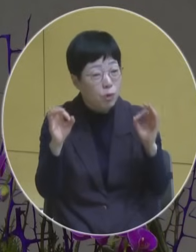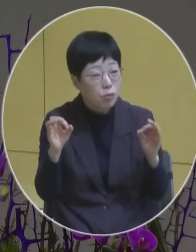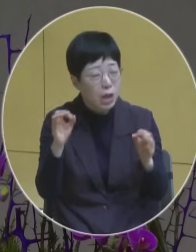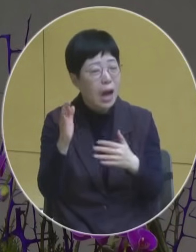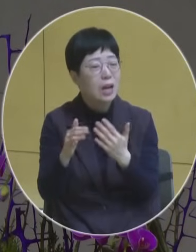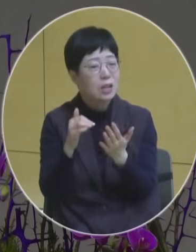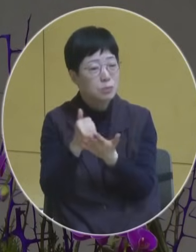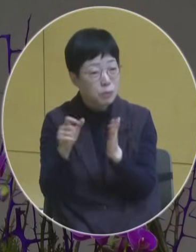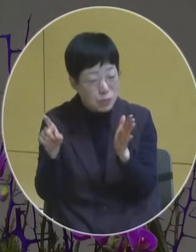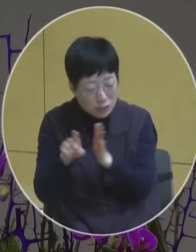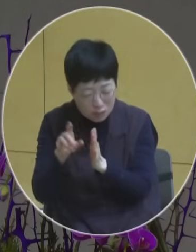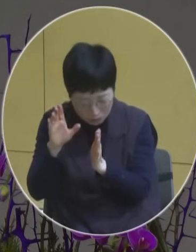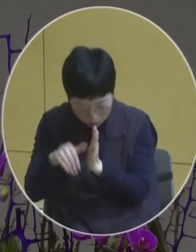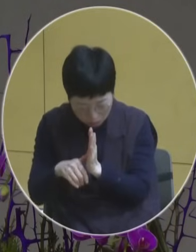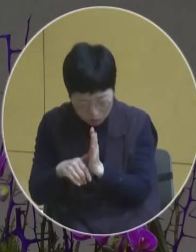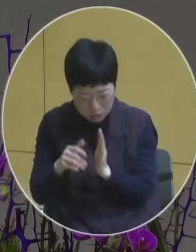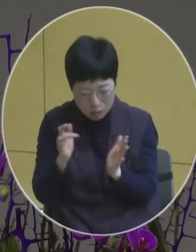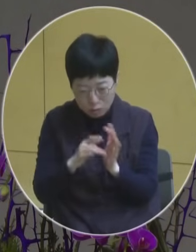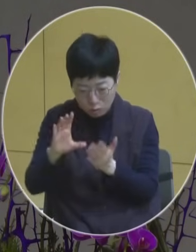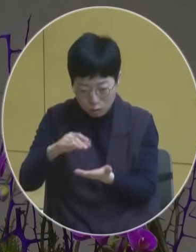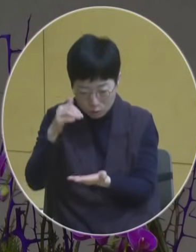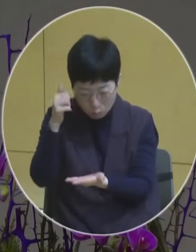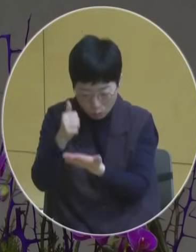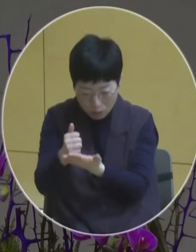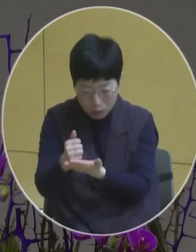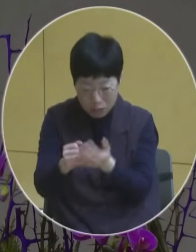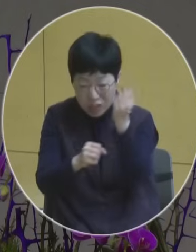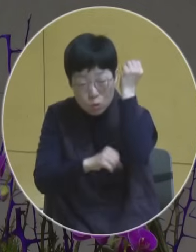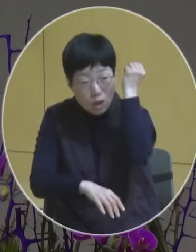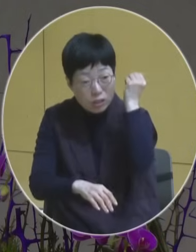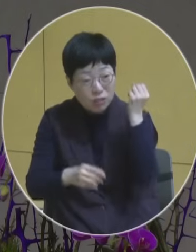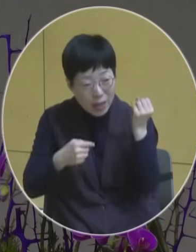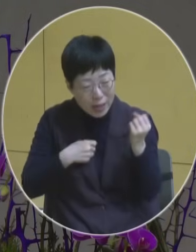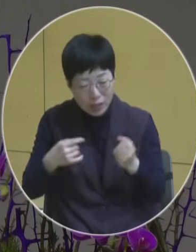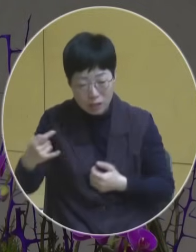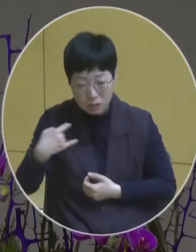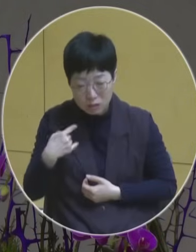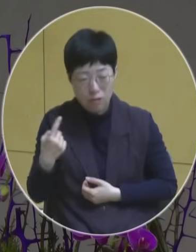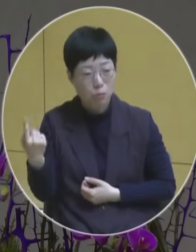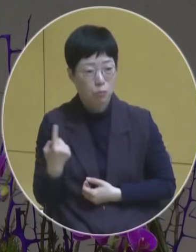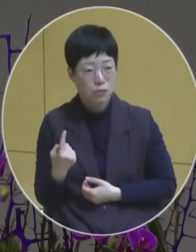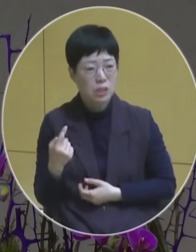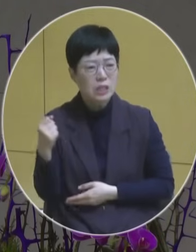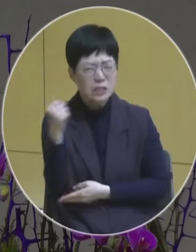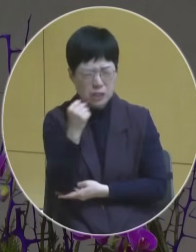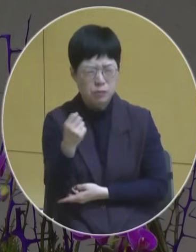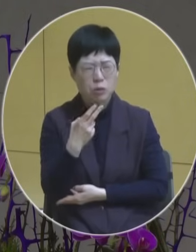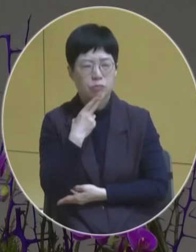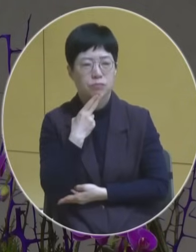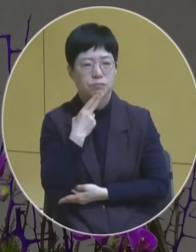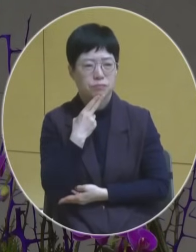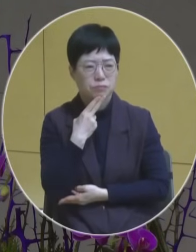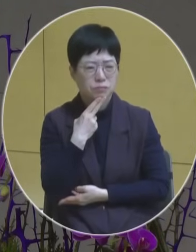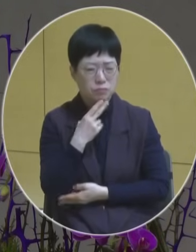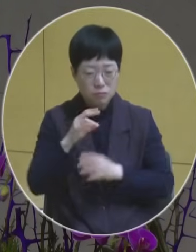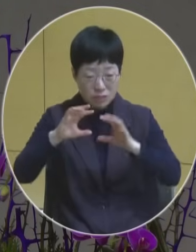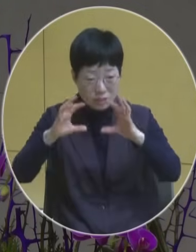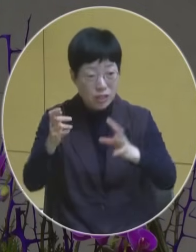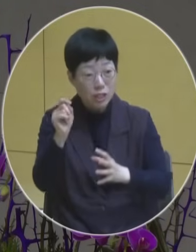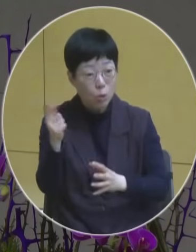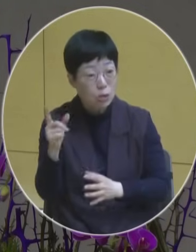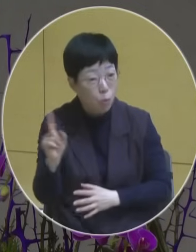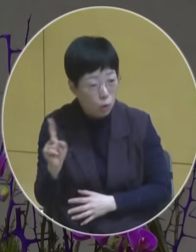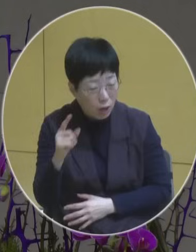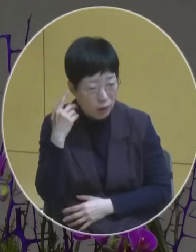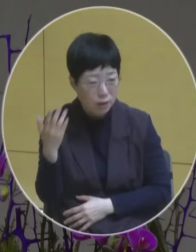예, 하나님을 믿을 때, 예수 그리스도에게 기초를 둘 때 나에게 찾아온 자아가 이거예요. 흔들림이 없어요. 세계관은